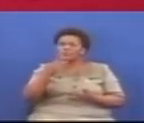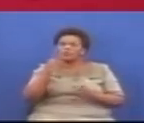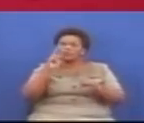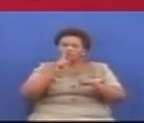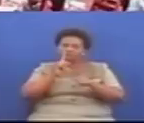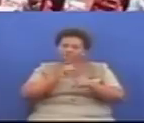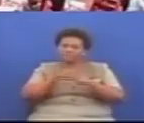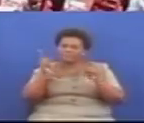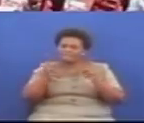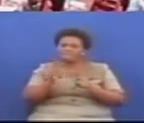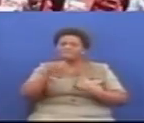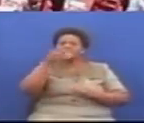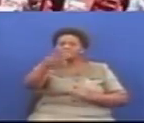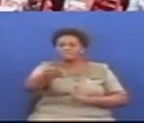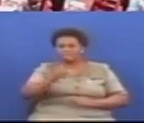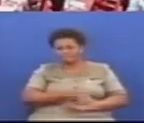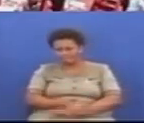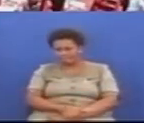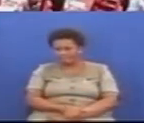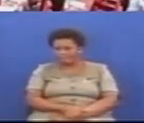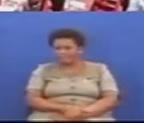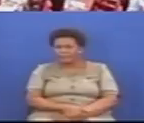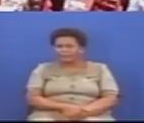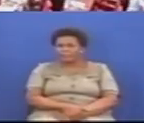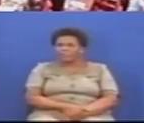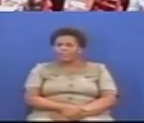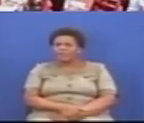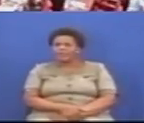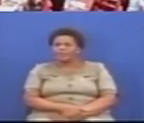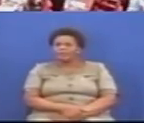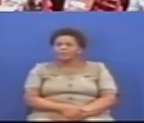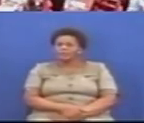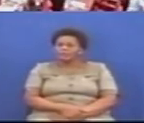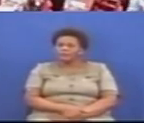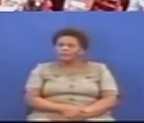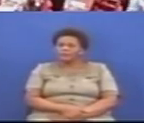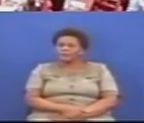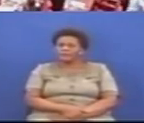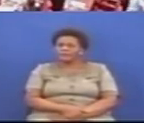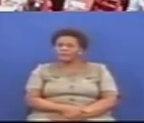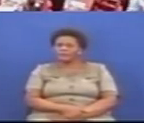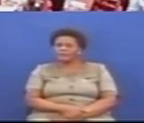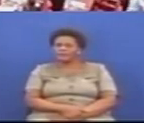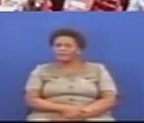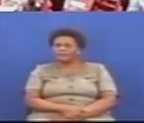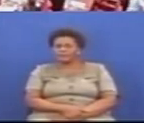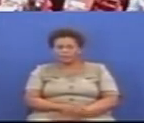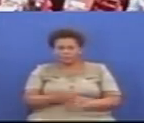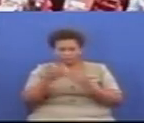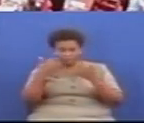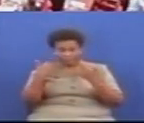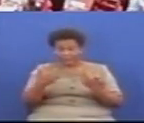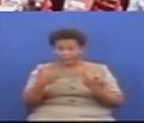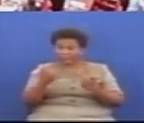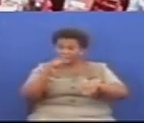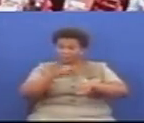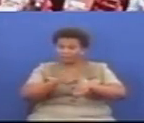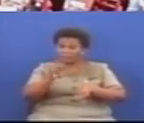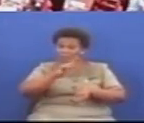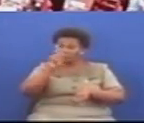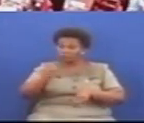Mungu. Mheshimiwa mbunge, kwa sababu leo tuna mambo mengi sana, naomba tuishie hapo.